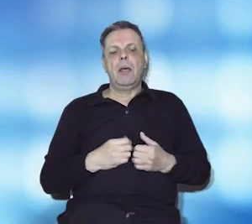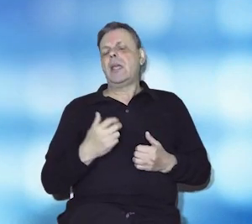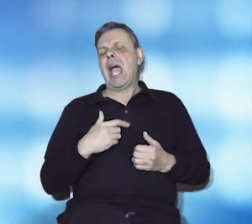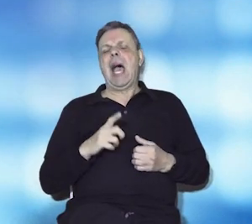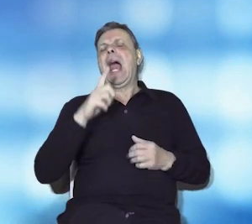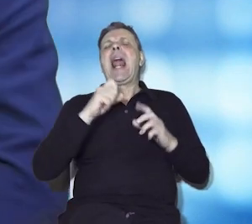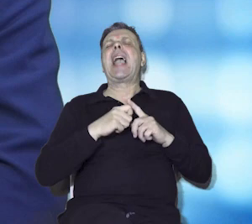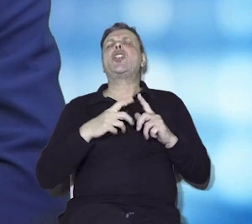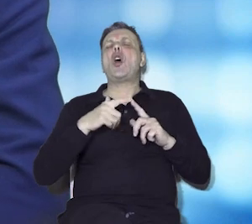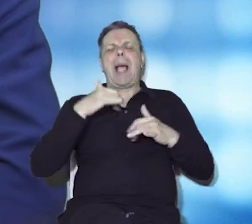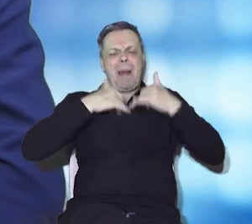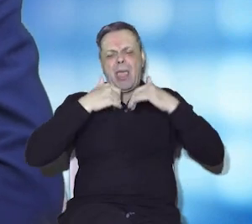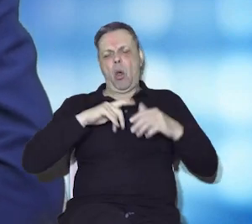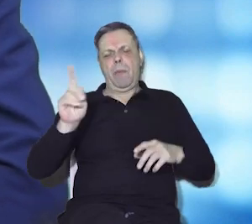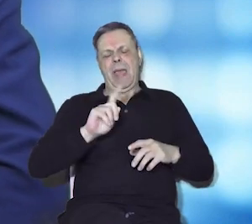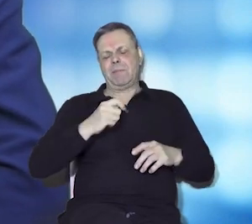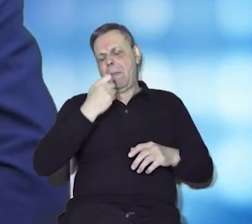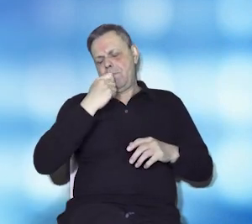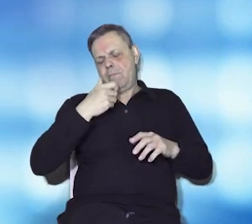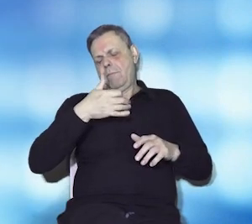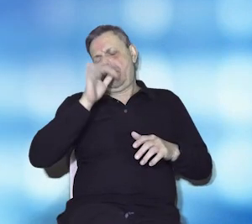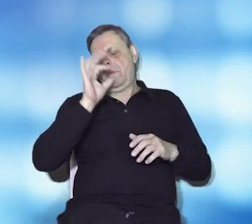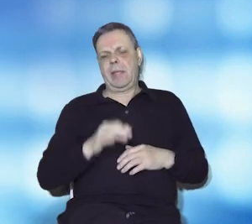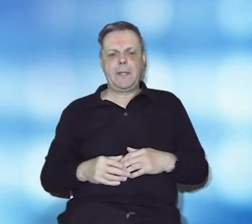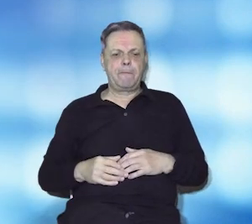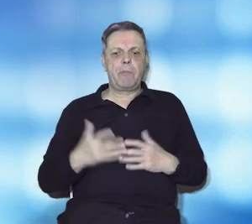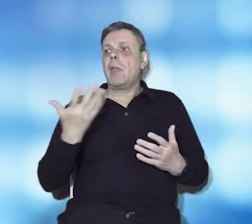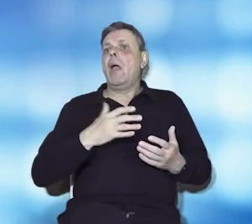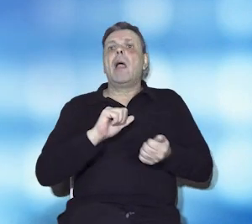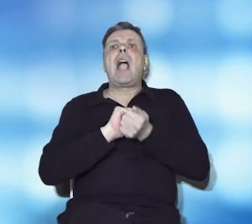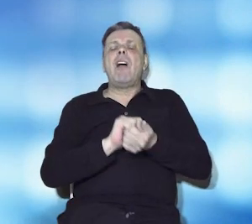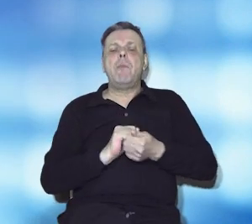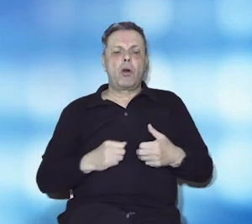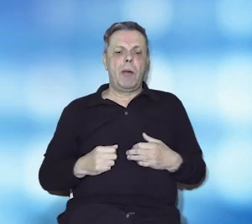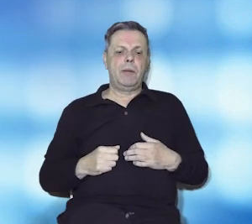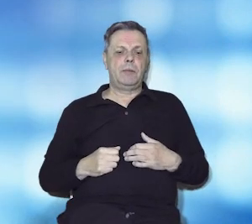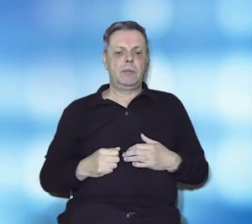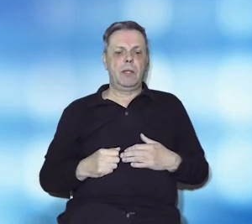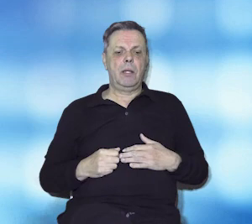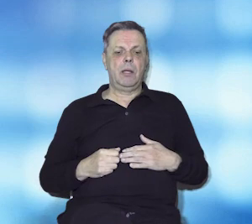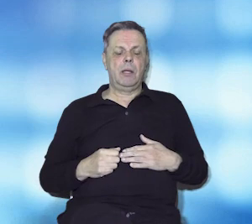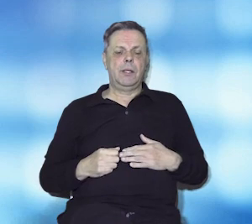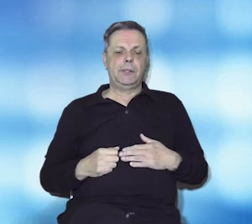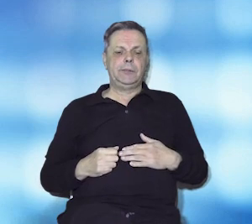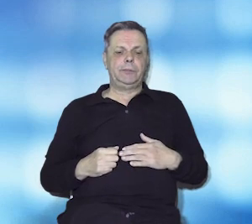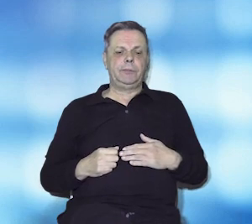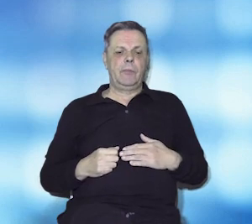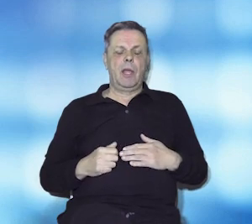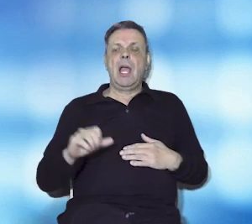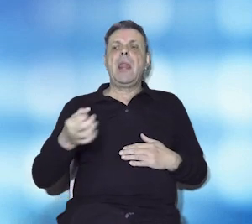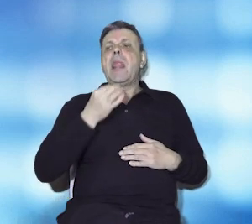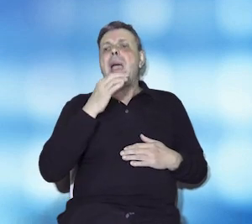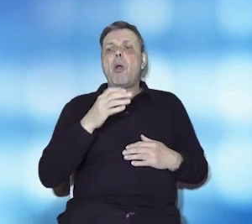laktozu. Kako se borite protiv toga? Pa načelno osim što pijete mlijeko bez laktoze. Načelno, najbolja obrana